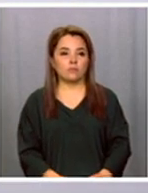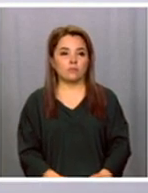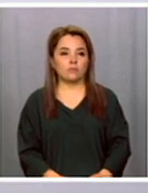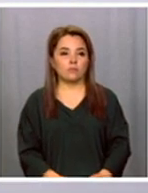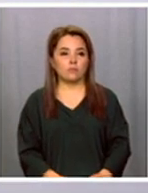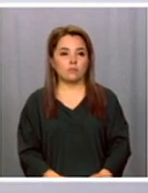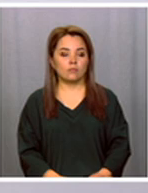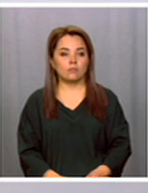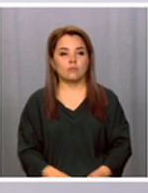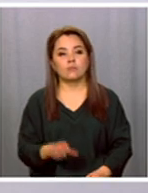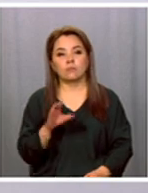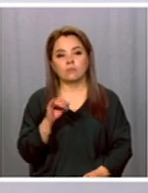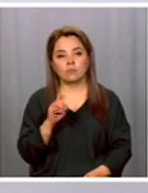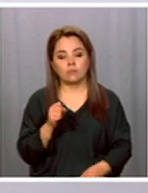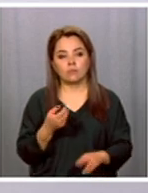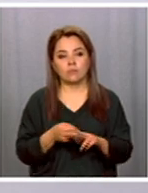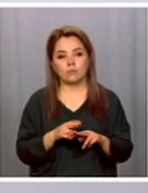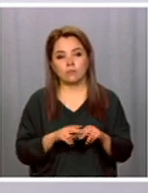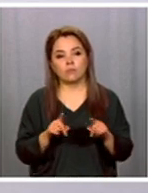Енді сфералық айна дегеніміз не?